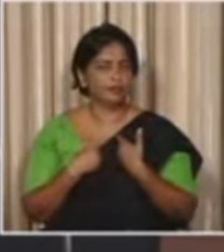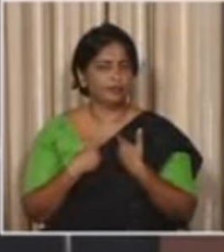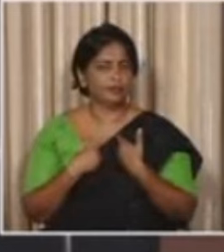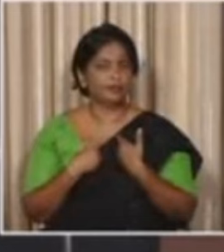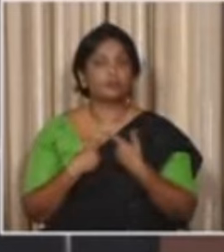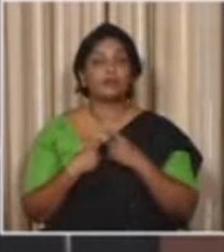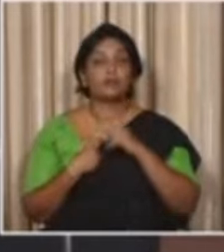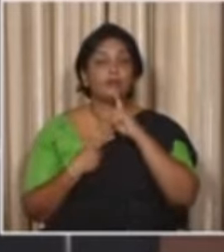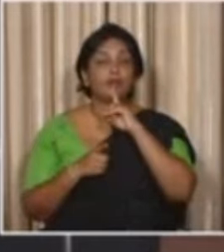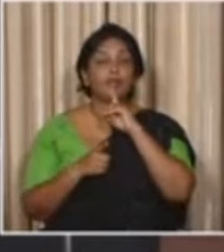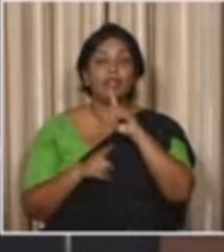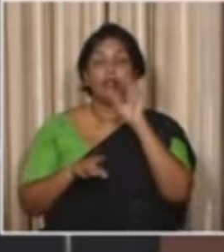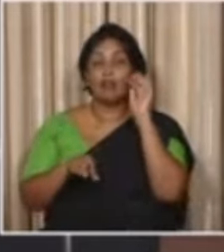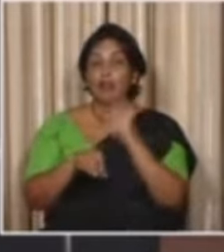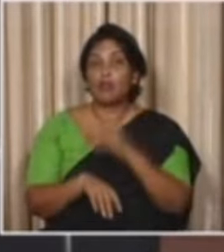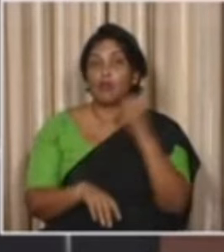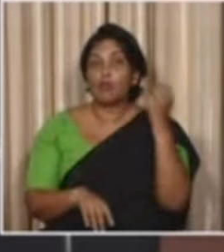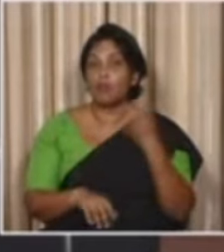කවදද ඒක එළිදරව් උනේ